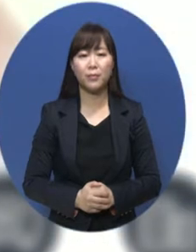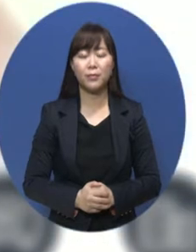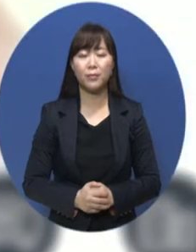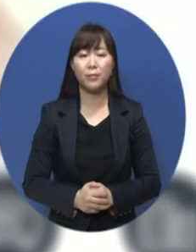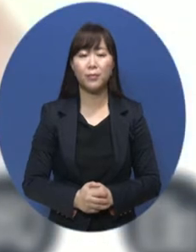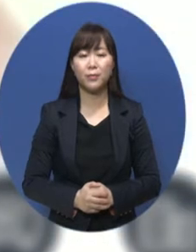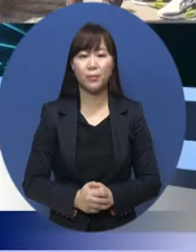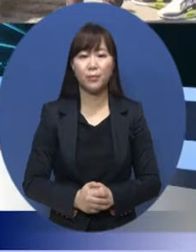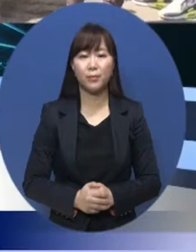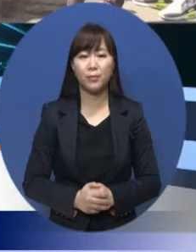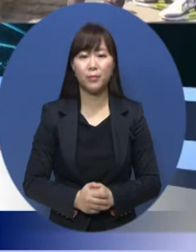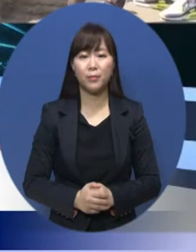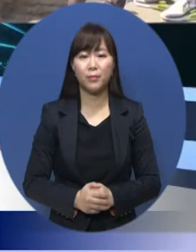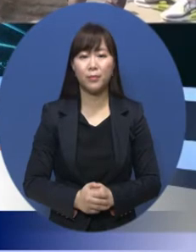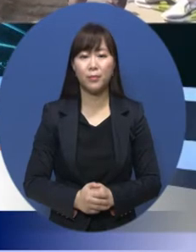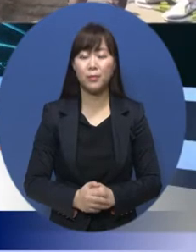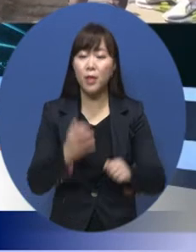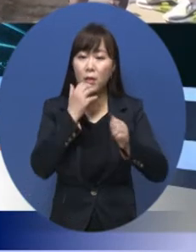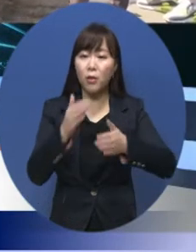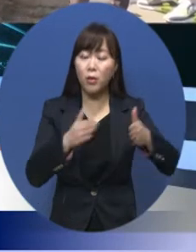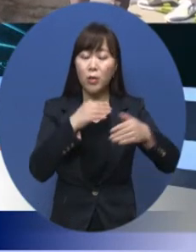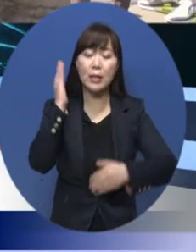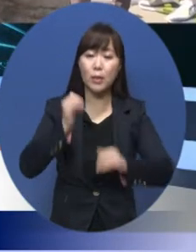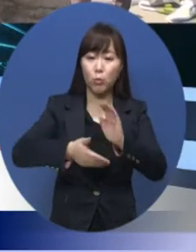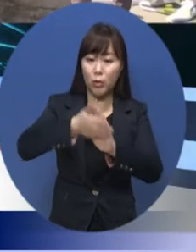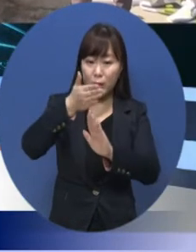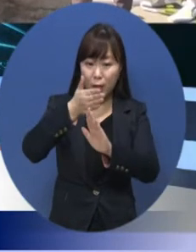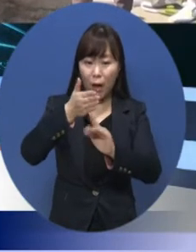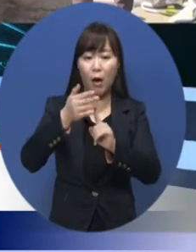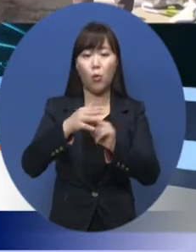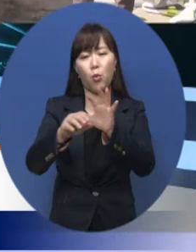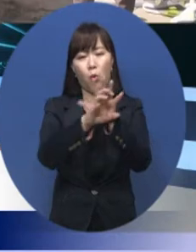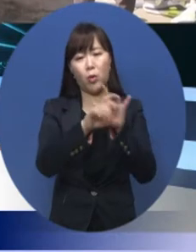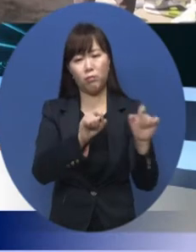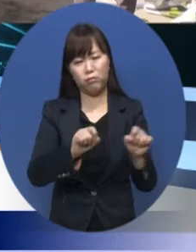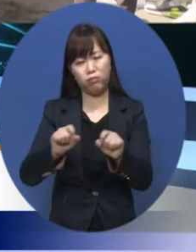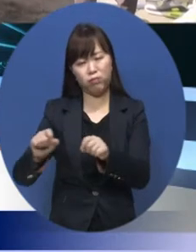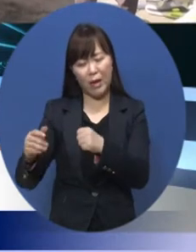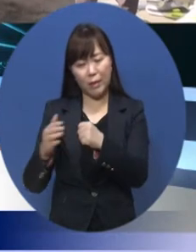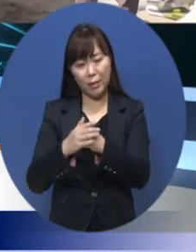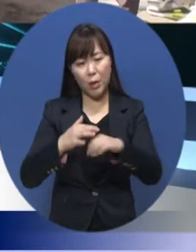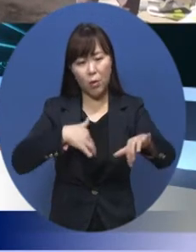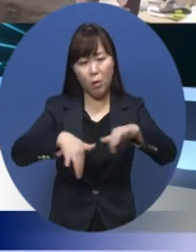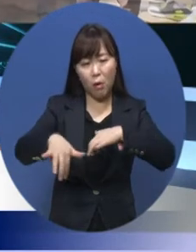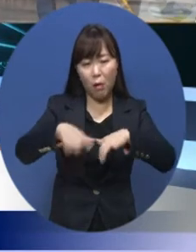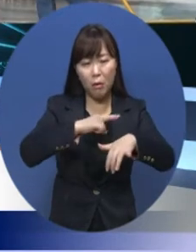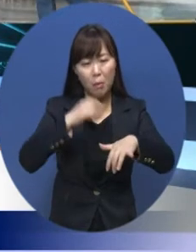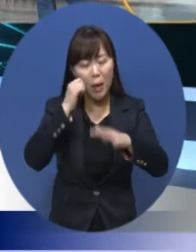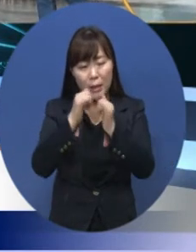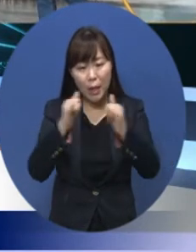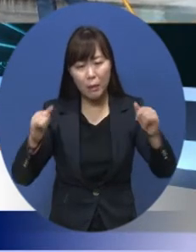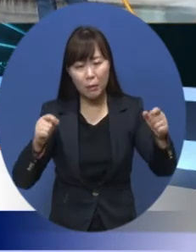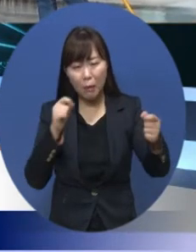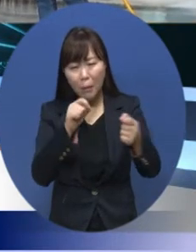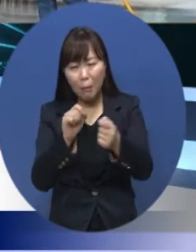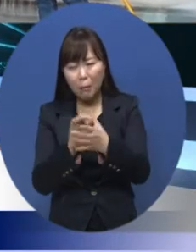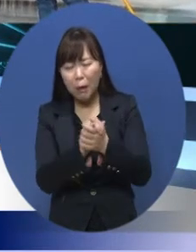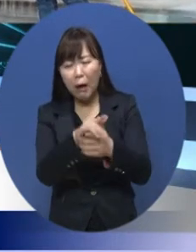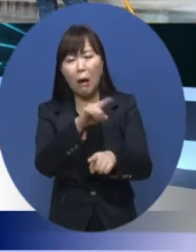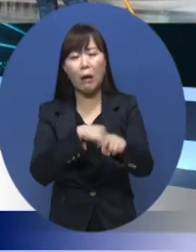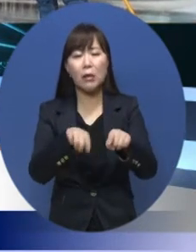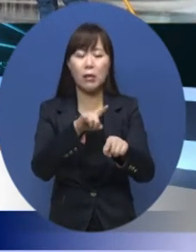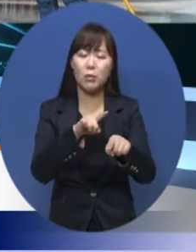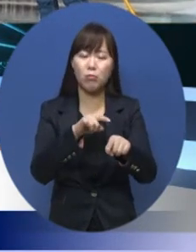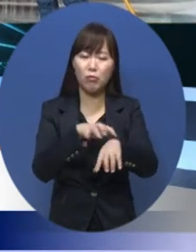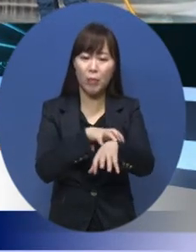정은선입니다. 경기도 의정부시가 코로나19 확산으로 인한 노숙인들의 밀집에 따른 시민들의 불편을 해소하기